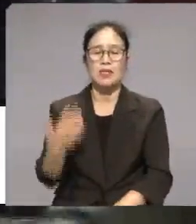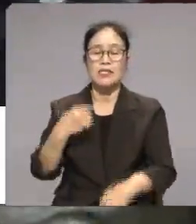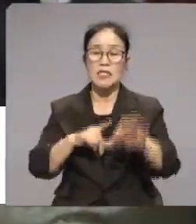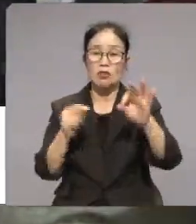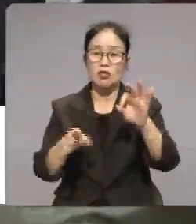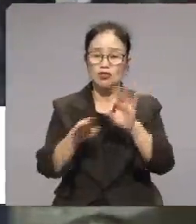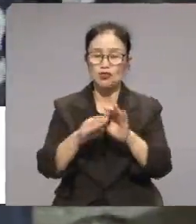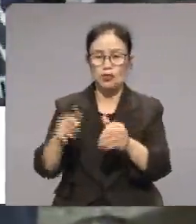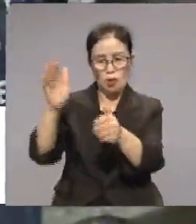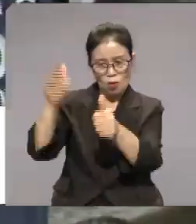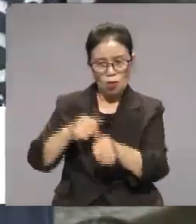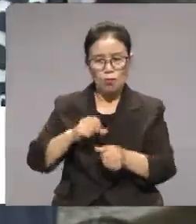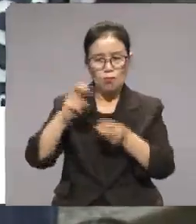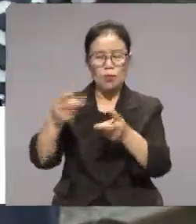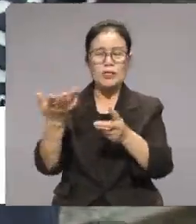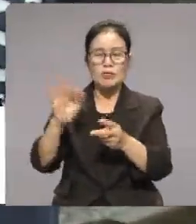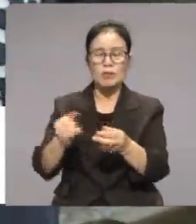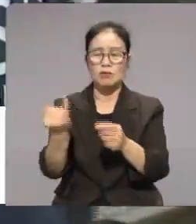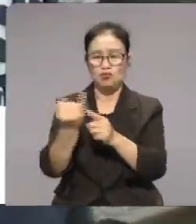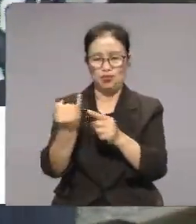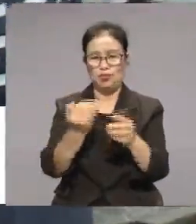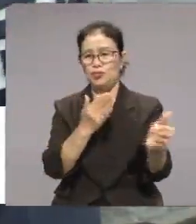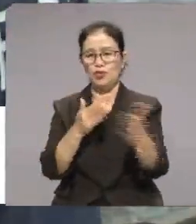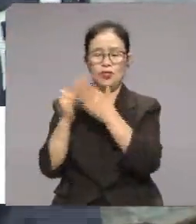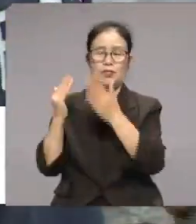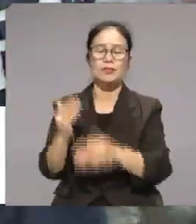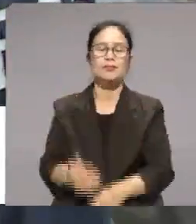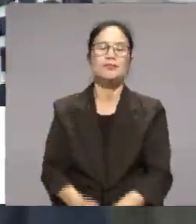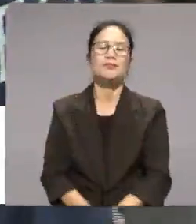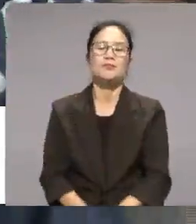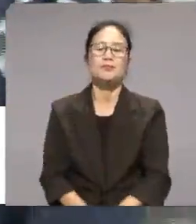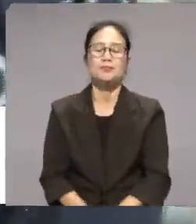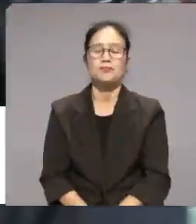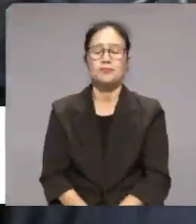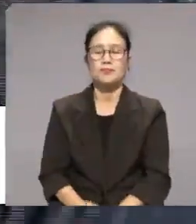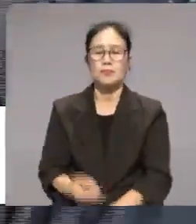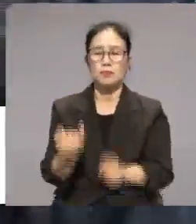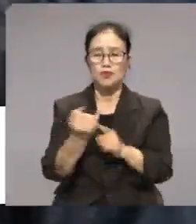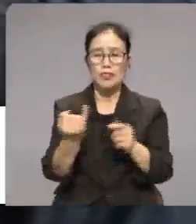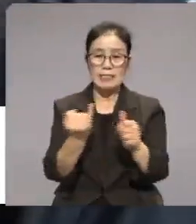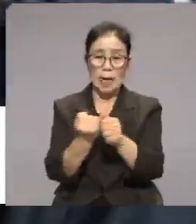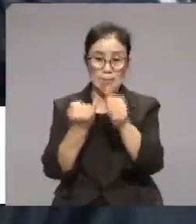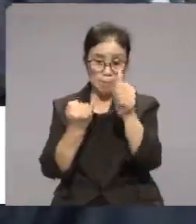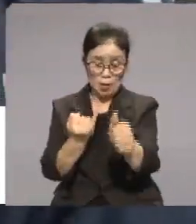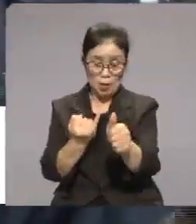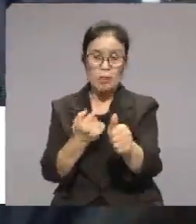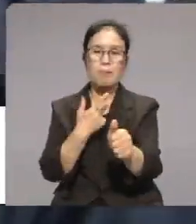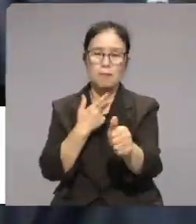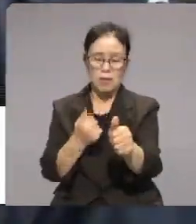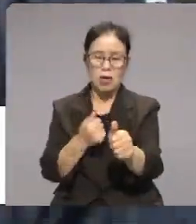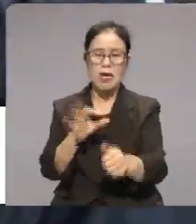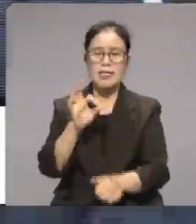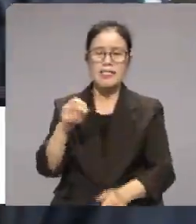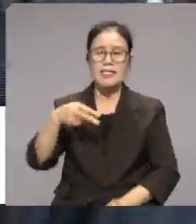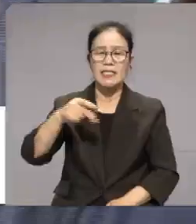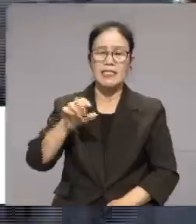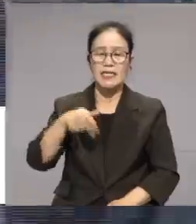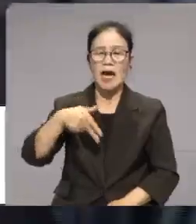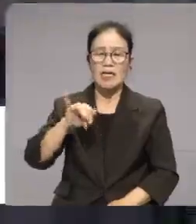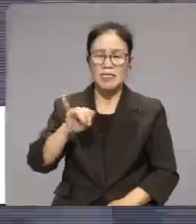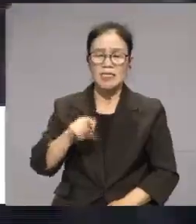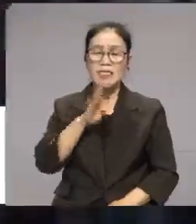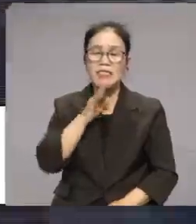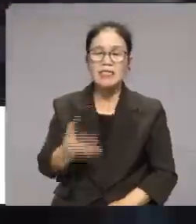중순에도 소환을 통보했지만 문 씨는 거절한 것으로 알려졌습니다. 검찰은 문 씨 남편이었던 서 씨가 이상직 전 의원이